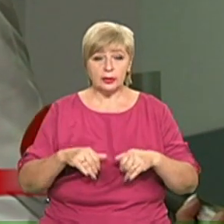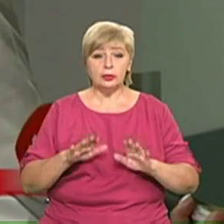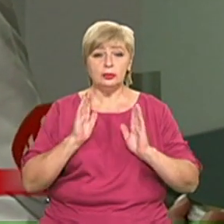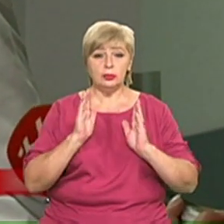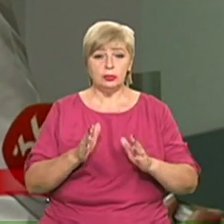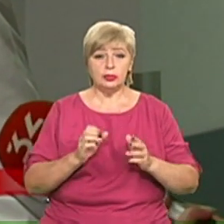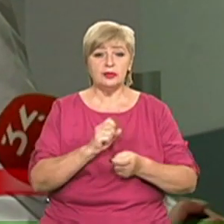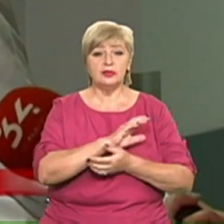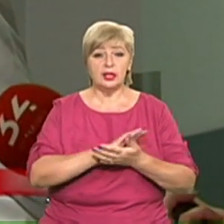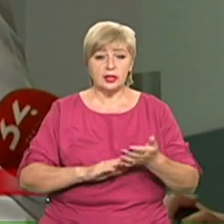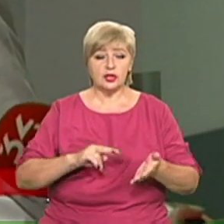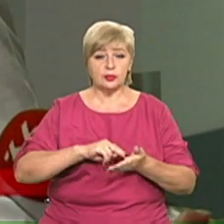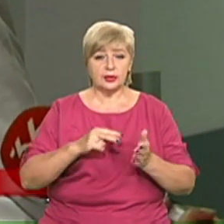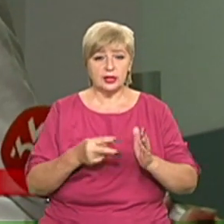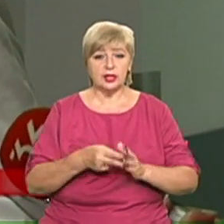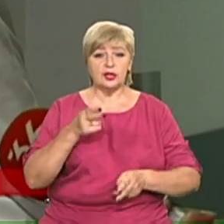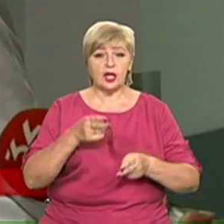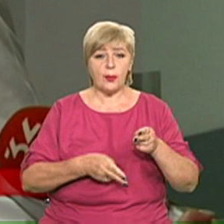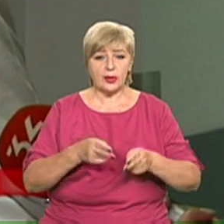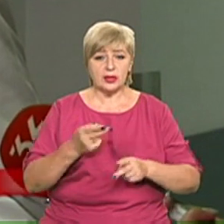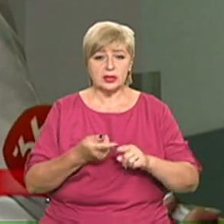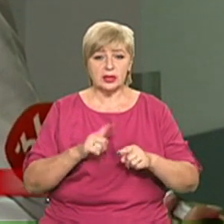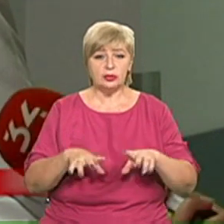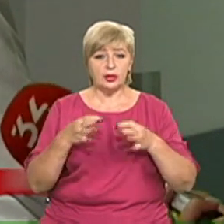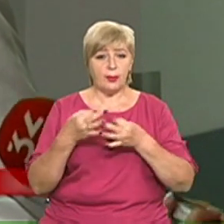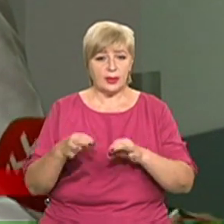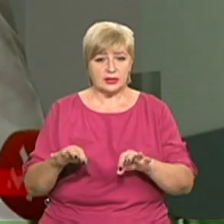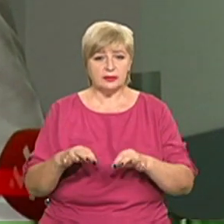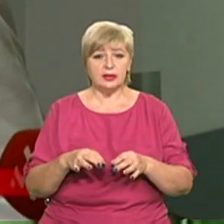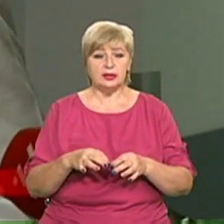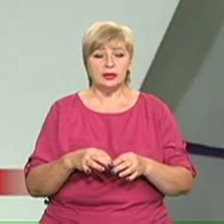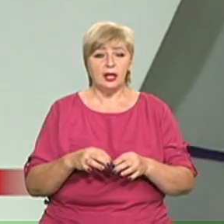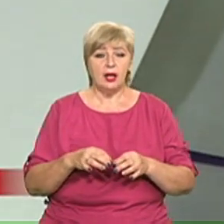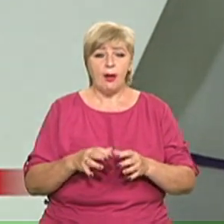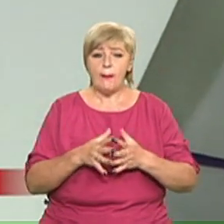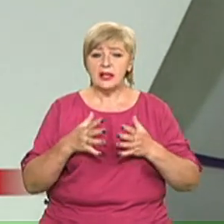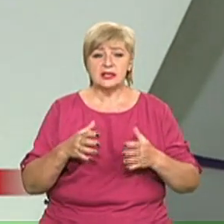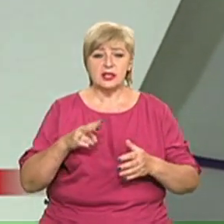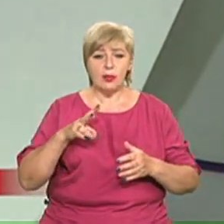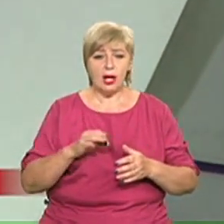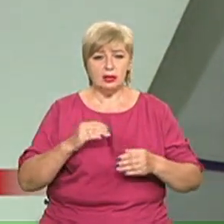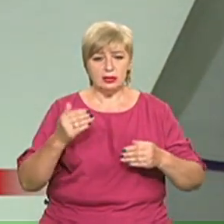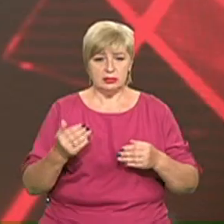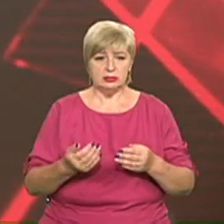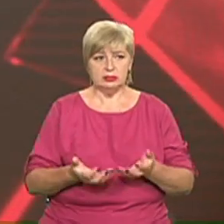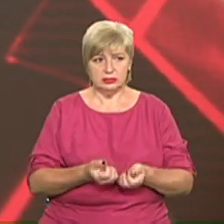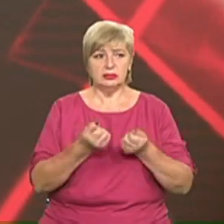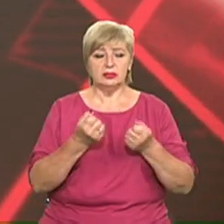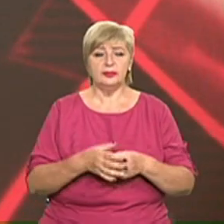ми будемо далі планувати операції, які дозволять їм функціонально обновитися.